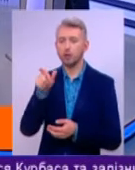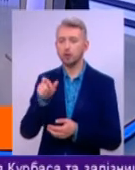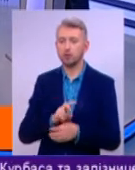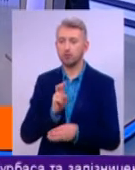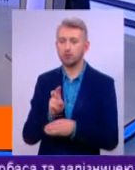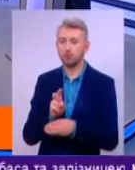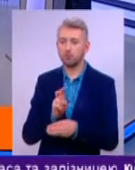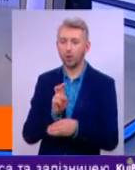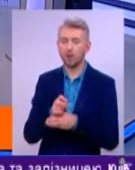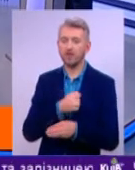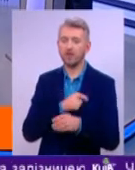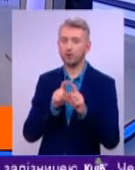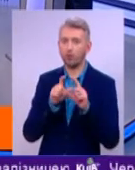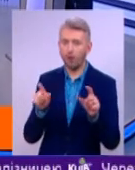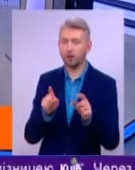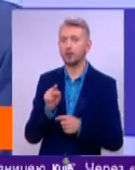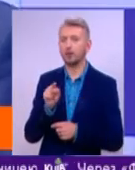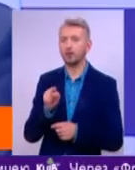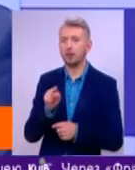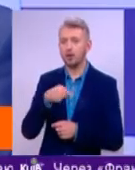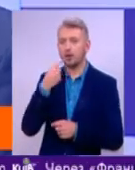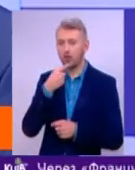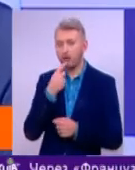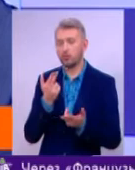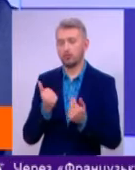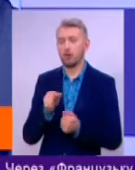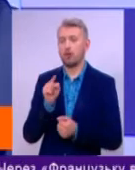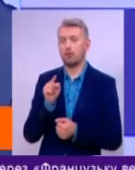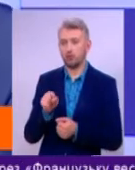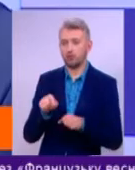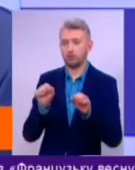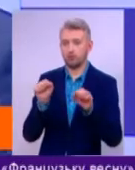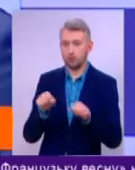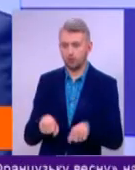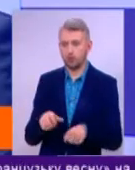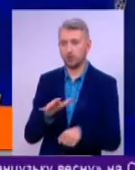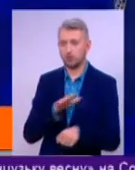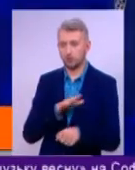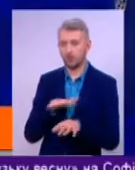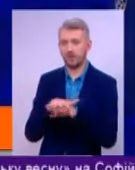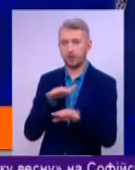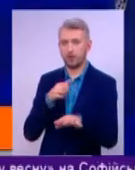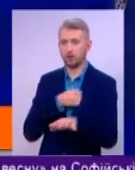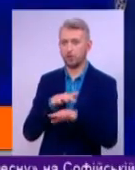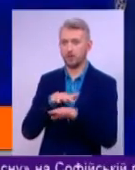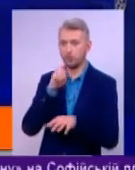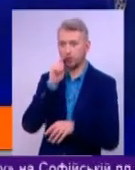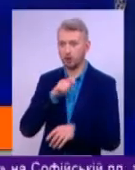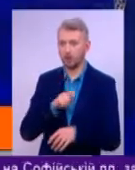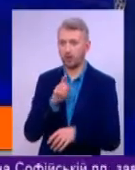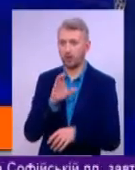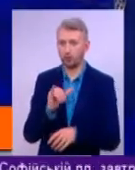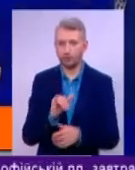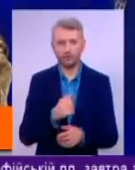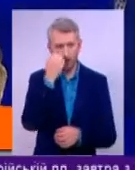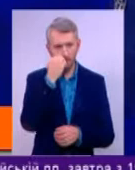приходить в військкомат і їй кажуть так, ви можете бути в лавах Збройних сил України. Будь ласка.